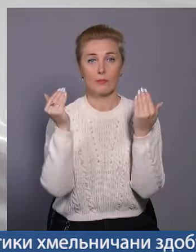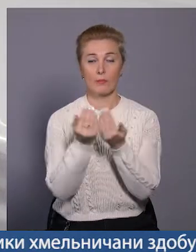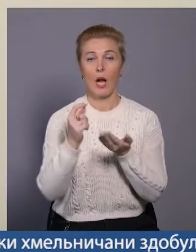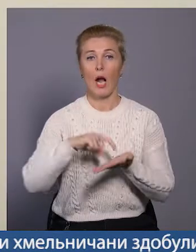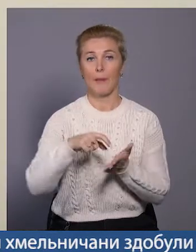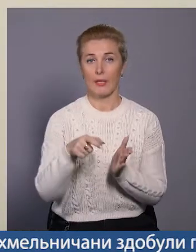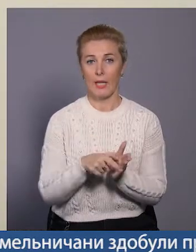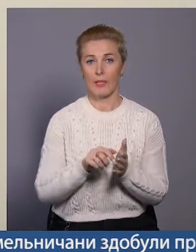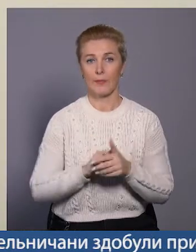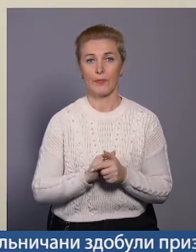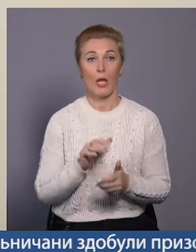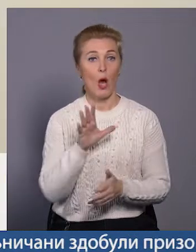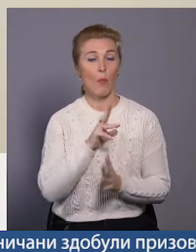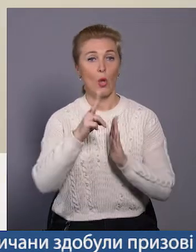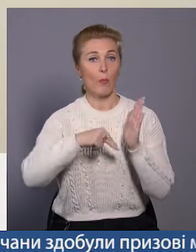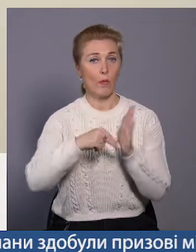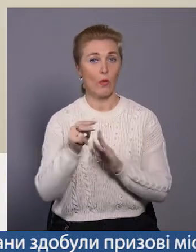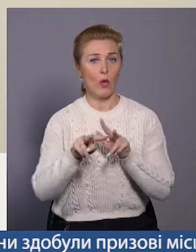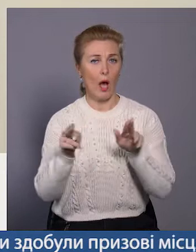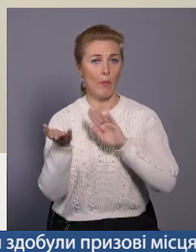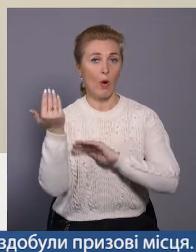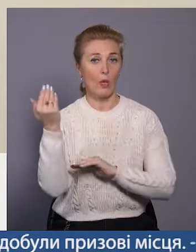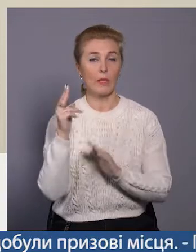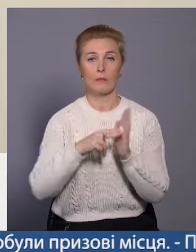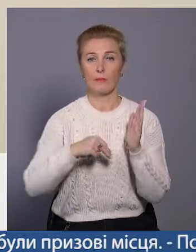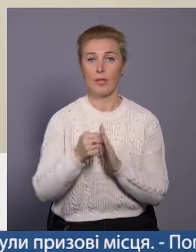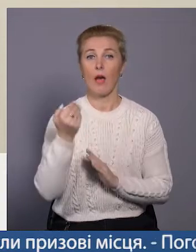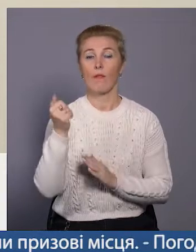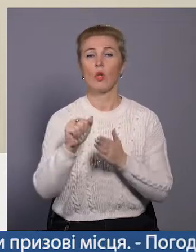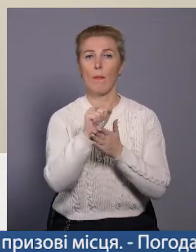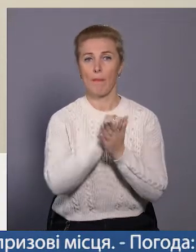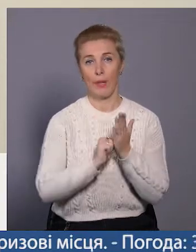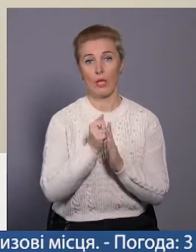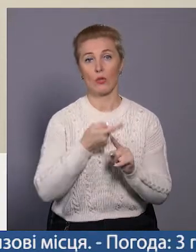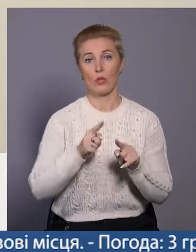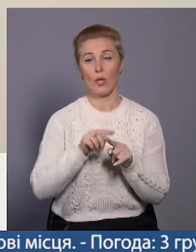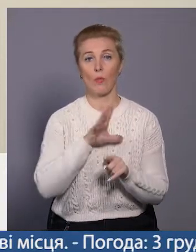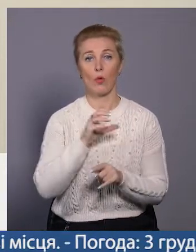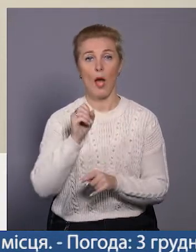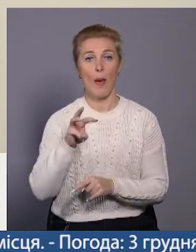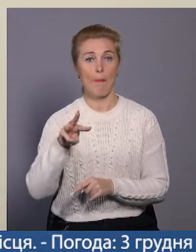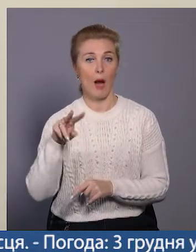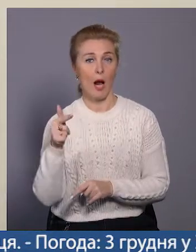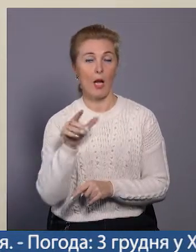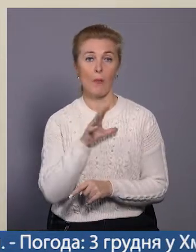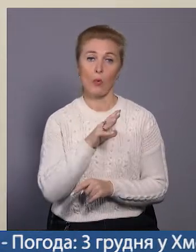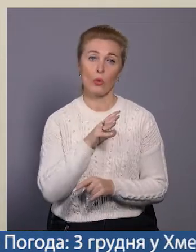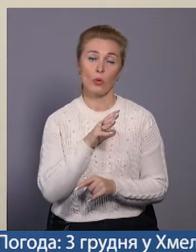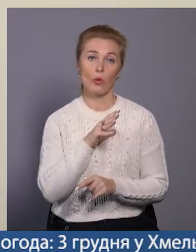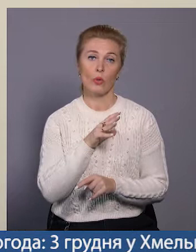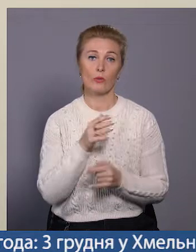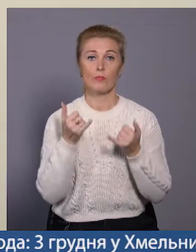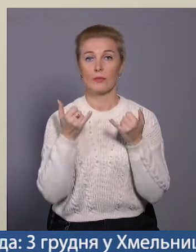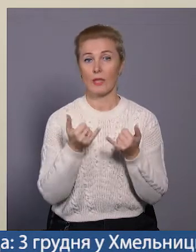кабінеті. Було пофарбовано, так як колись фарбували. Воно милося, тому що це була емаль. Але воно було досить,